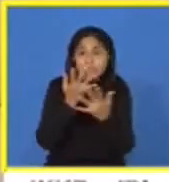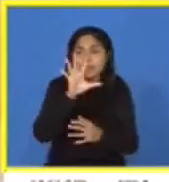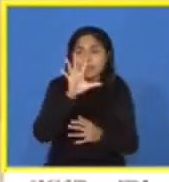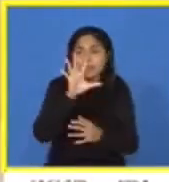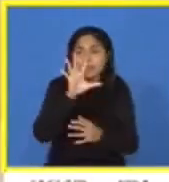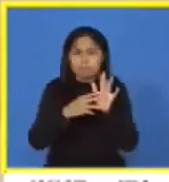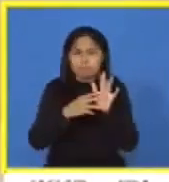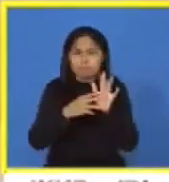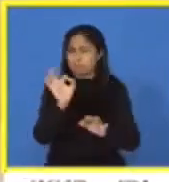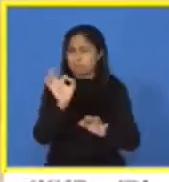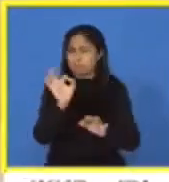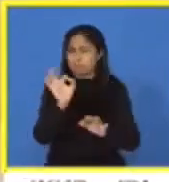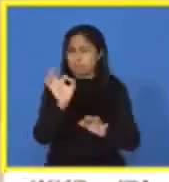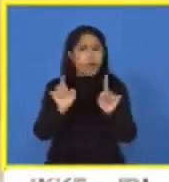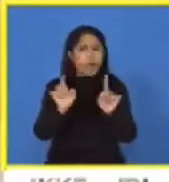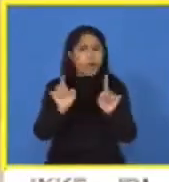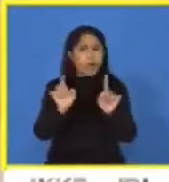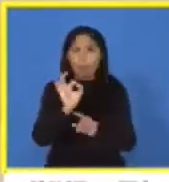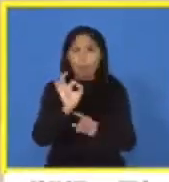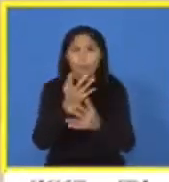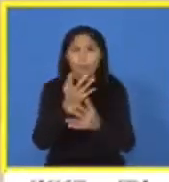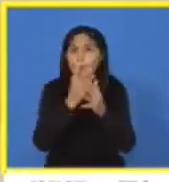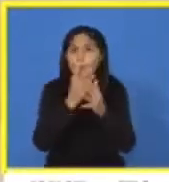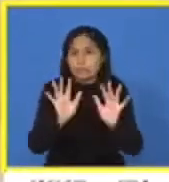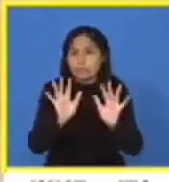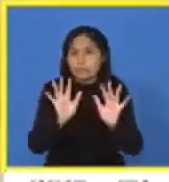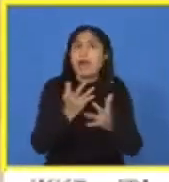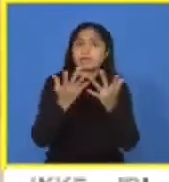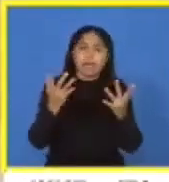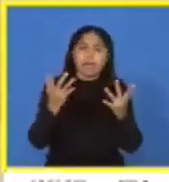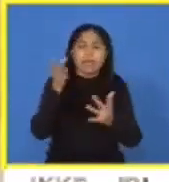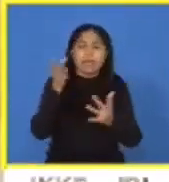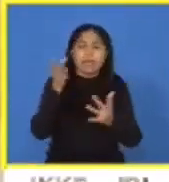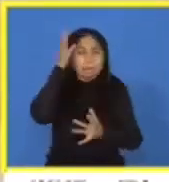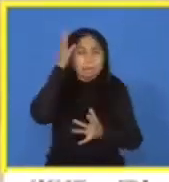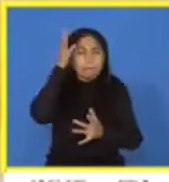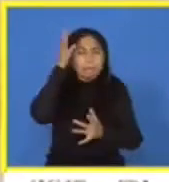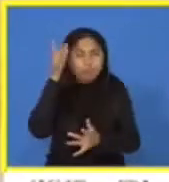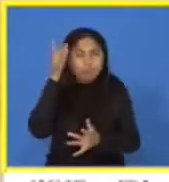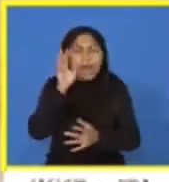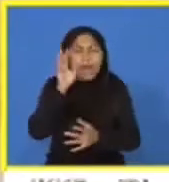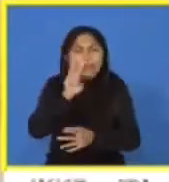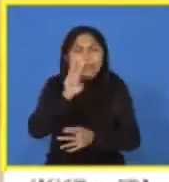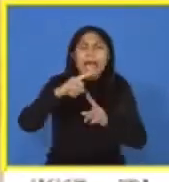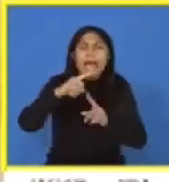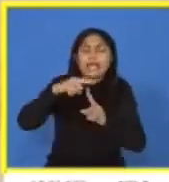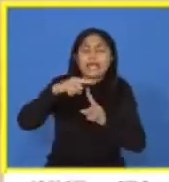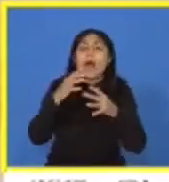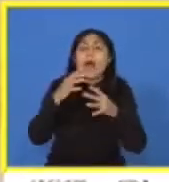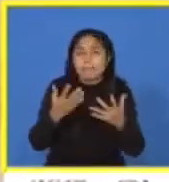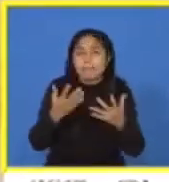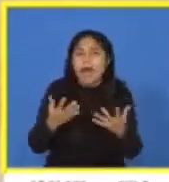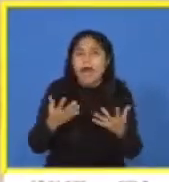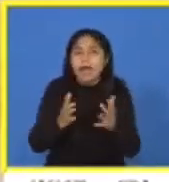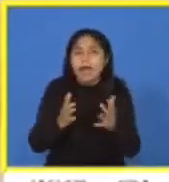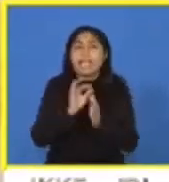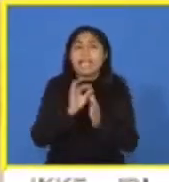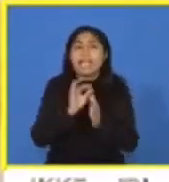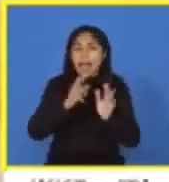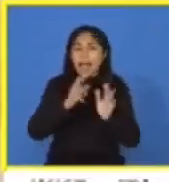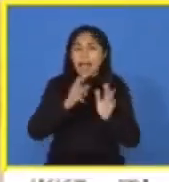yang mengetahui 3T apa dan 5M itu apa. Gitu. Iya. 3T misalnya